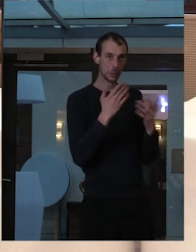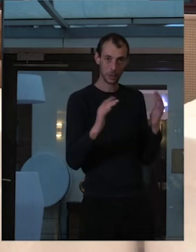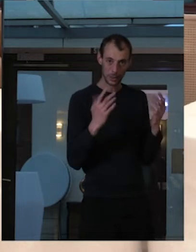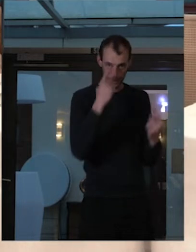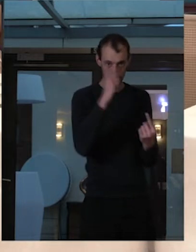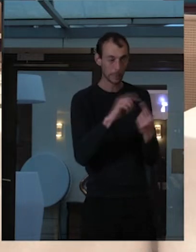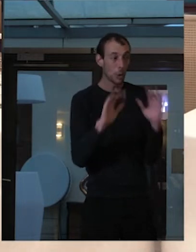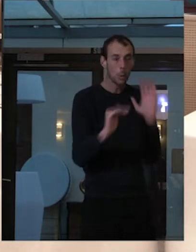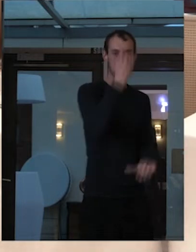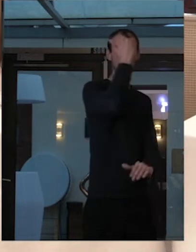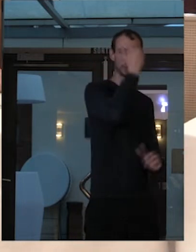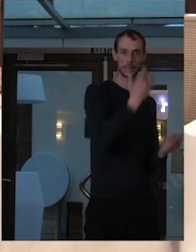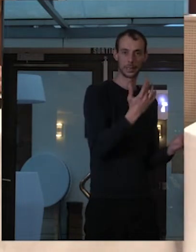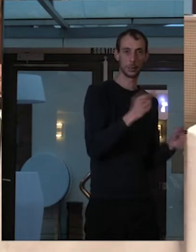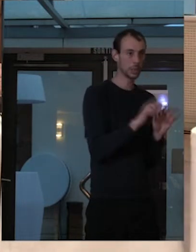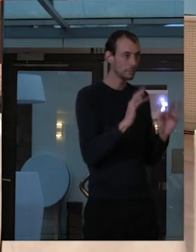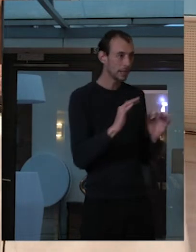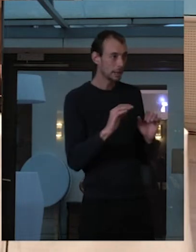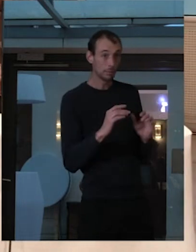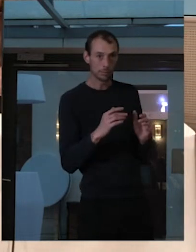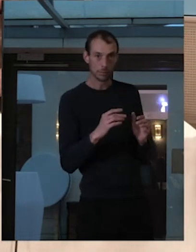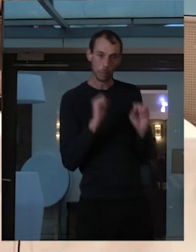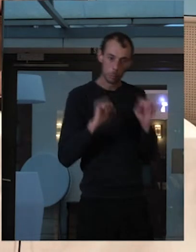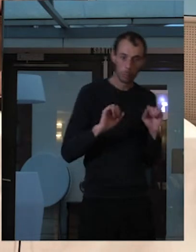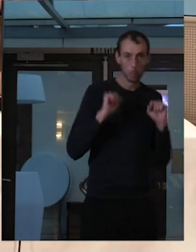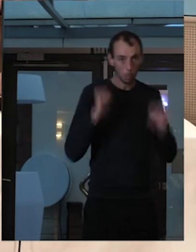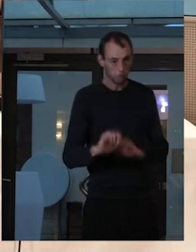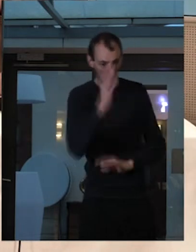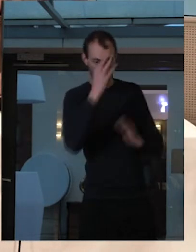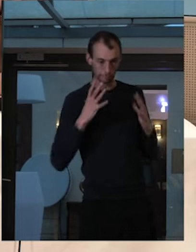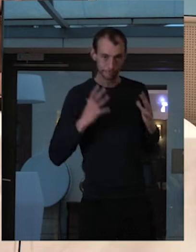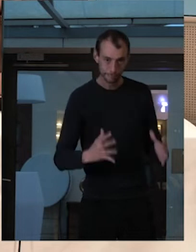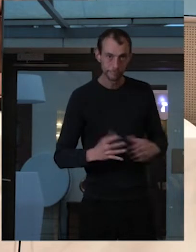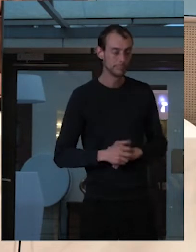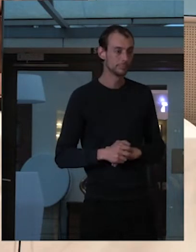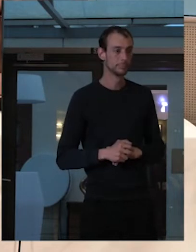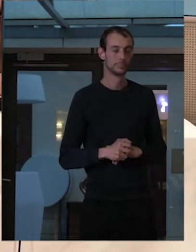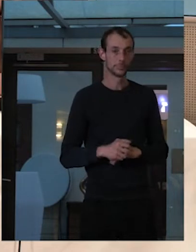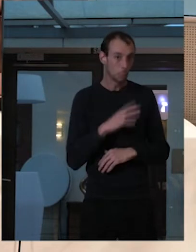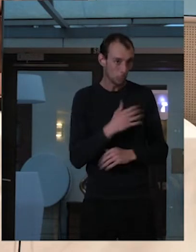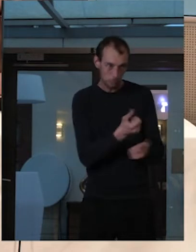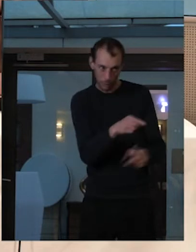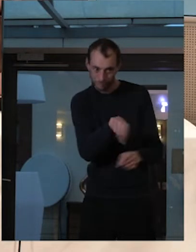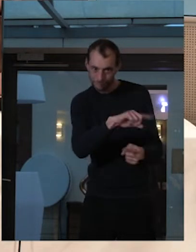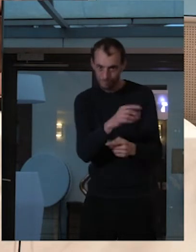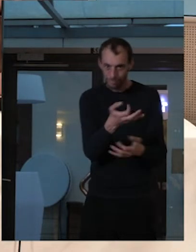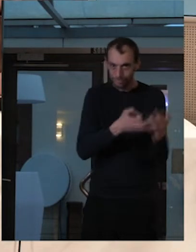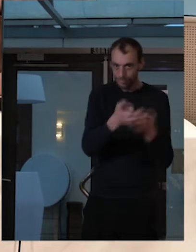à la légitimité. Donc Cathy, tu l'as dit... Andrea, tu l'as dit aussi à demi-mot, c'est vraiment